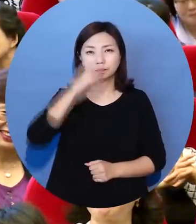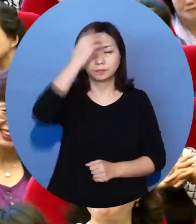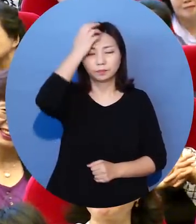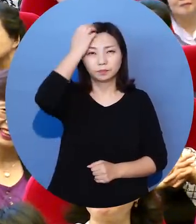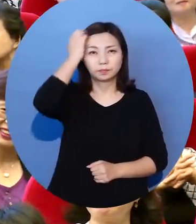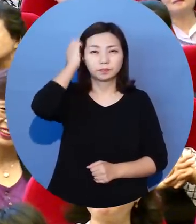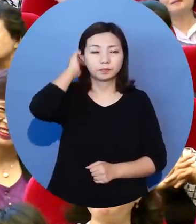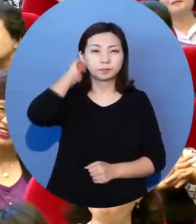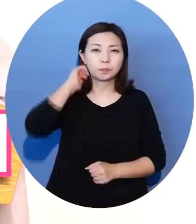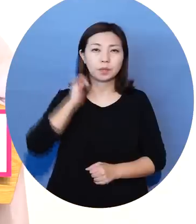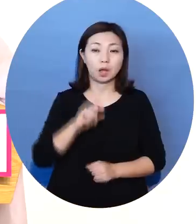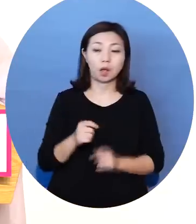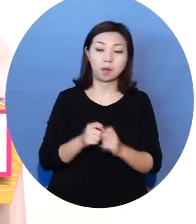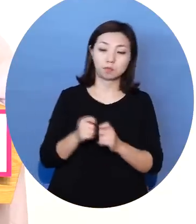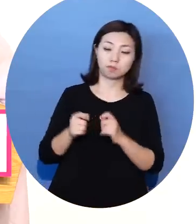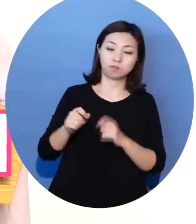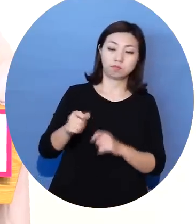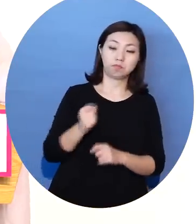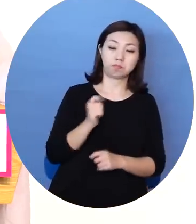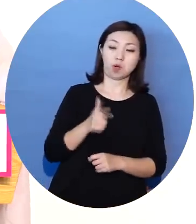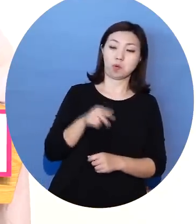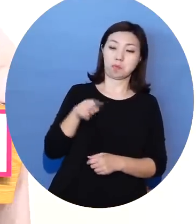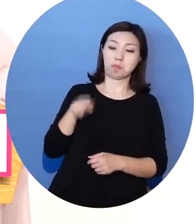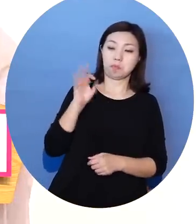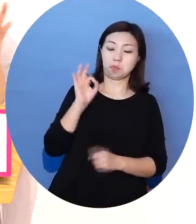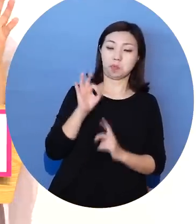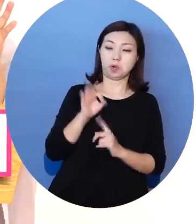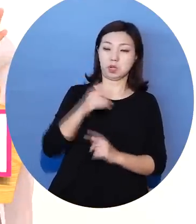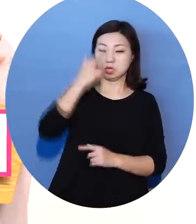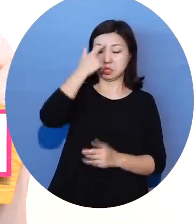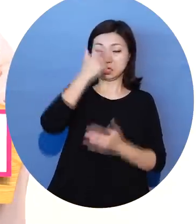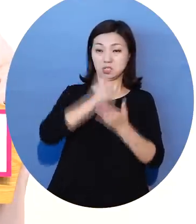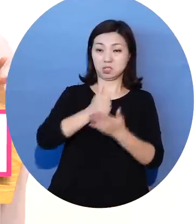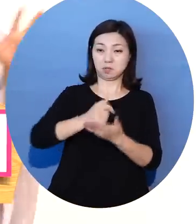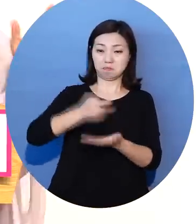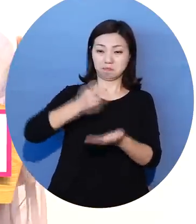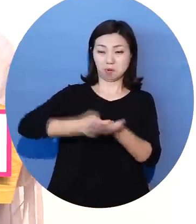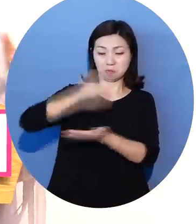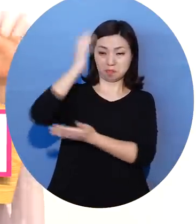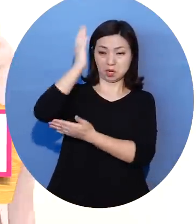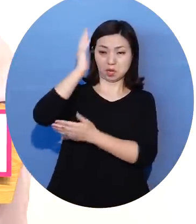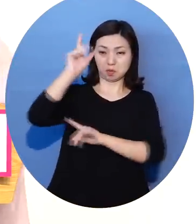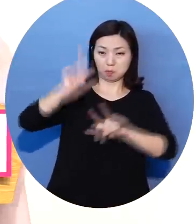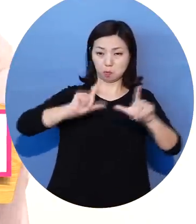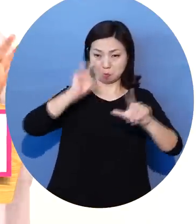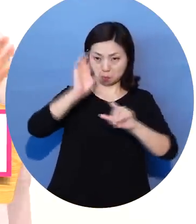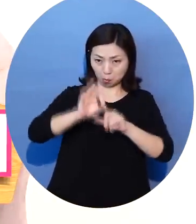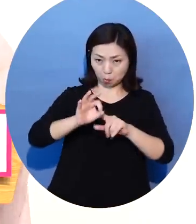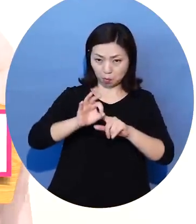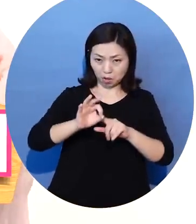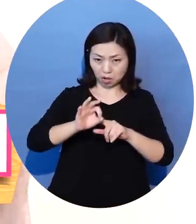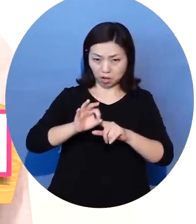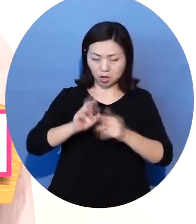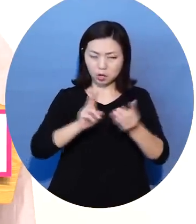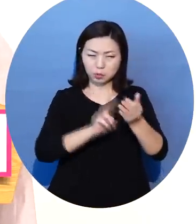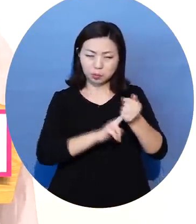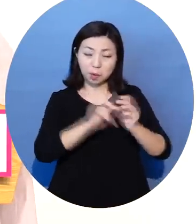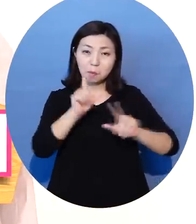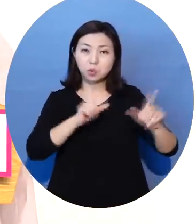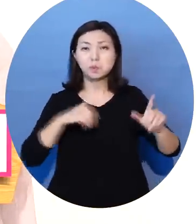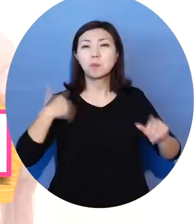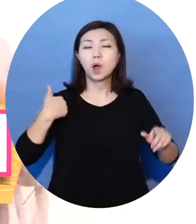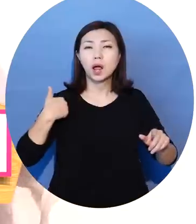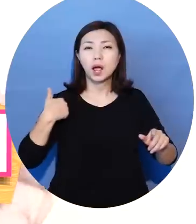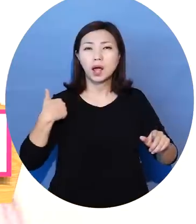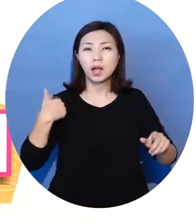말이에요. 멀리서 보면 법륜스님의 법문하는 거나 이런 것만 보니까 법륜스님의 다른 모습이 잘 안